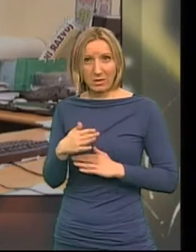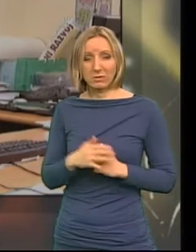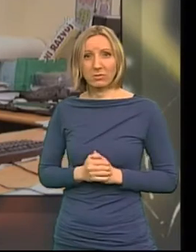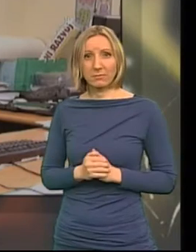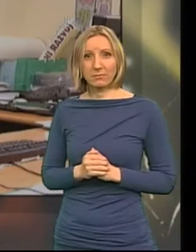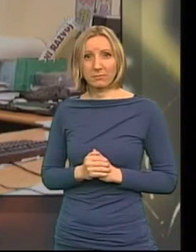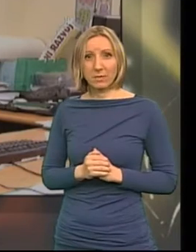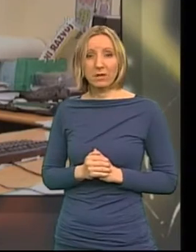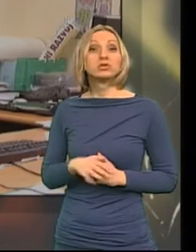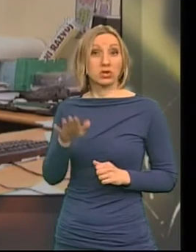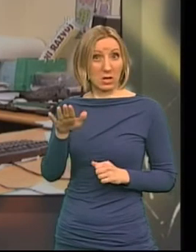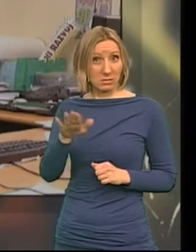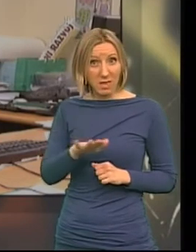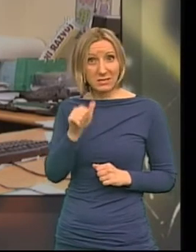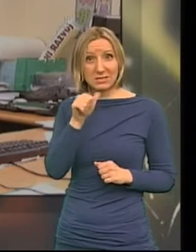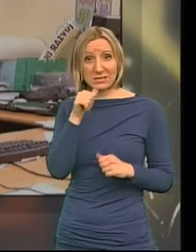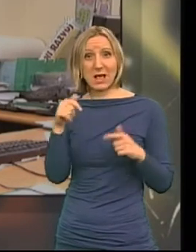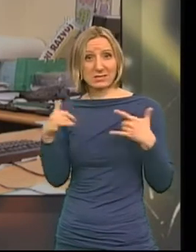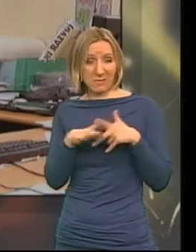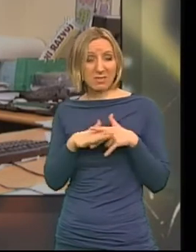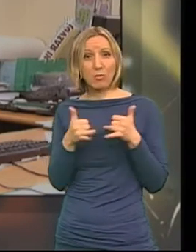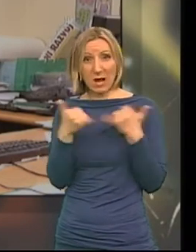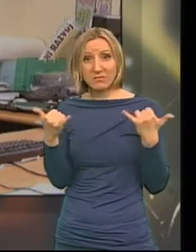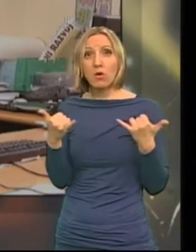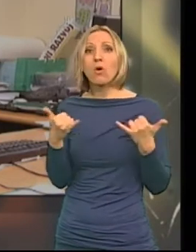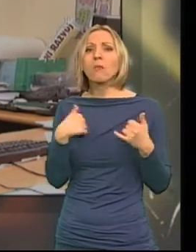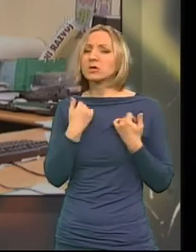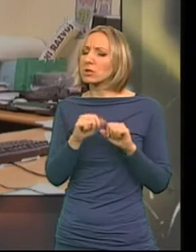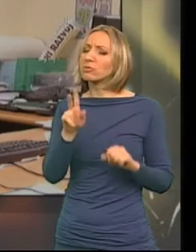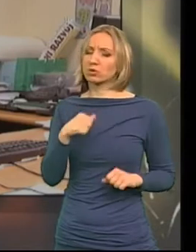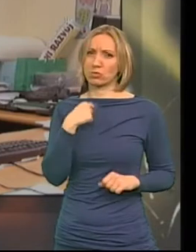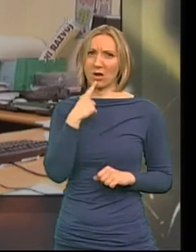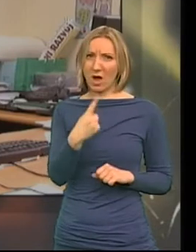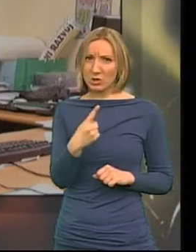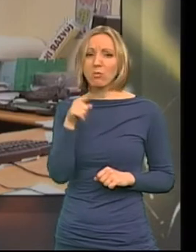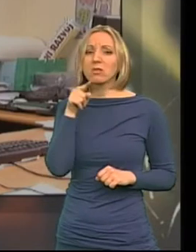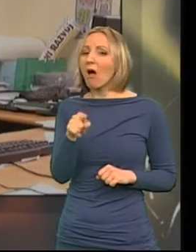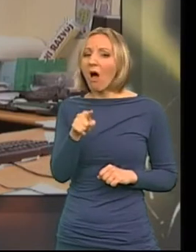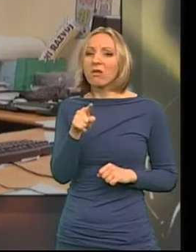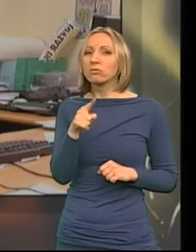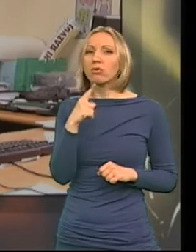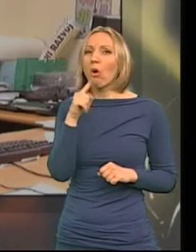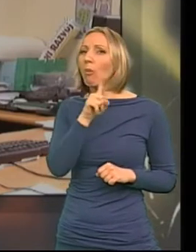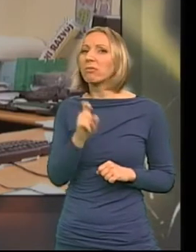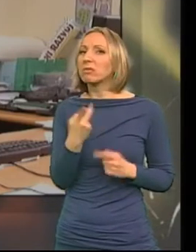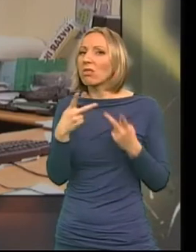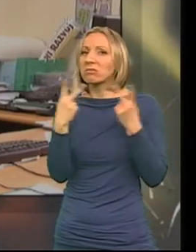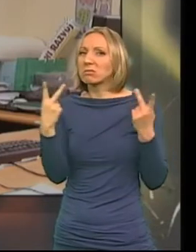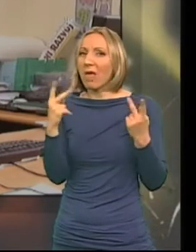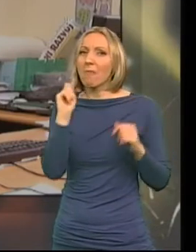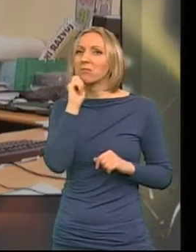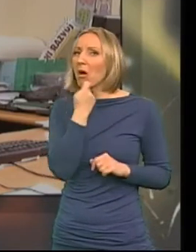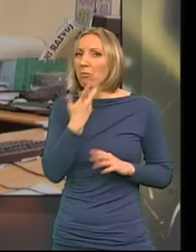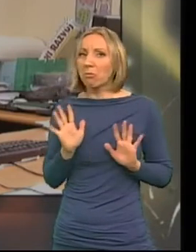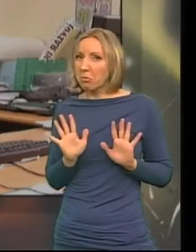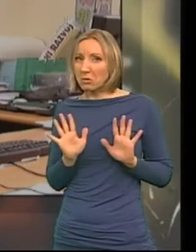nasilja i deca sa smetnjama u razvoju. Mi slobodno možemo reći da je ovo pitanje čak donekle tabuizirano i manje poznato i prosto manje